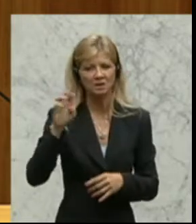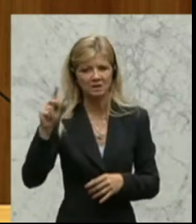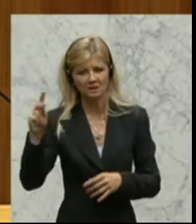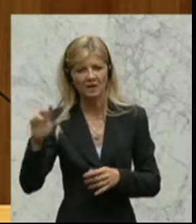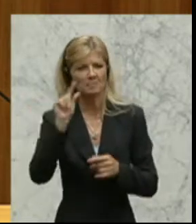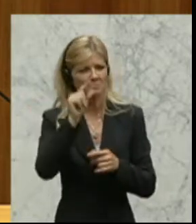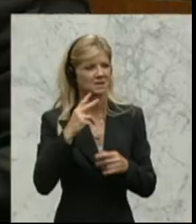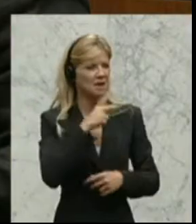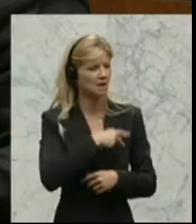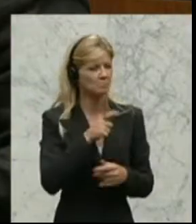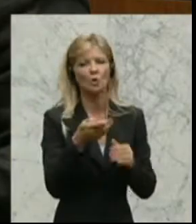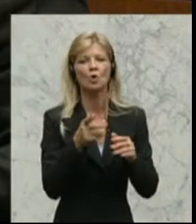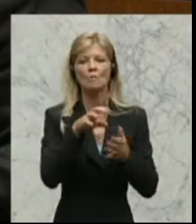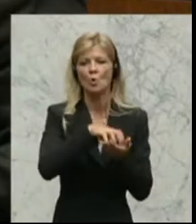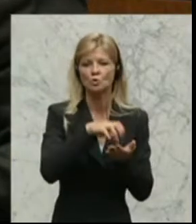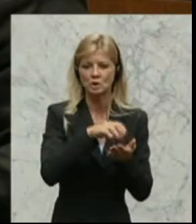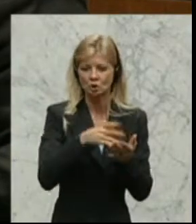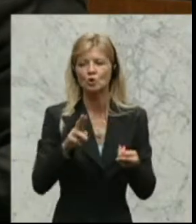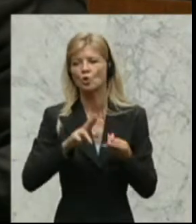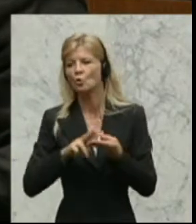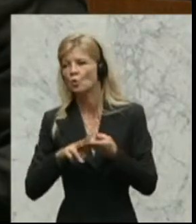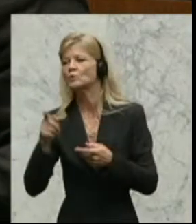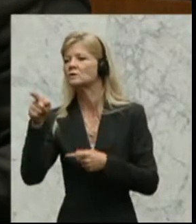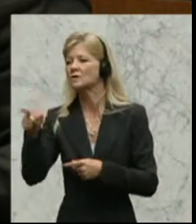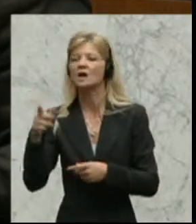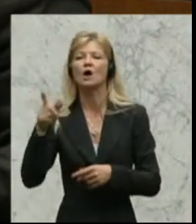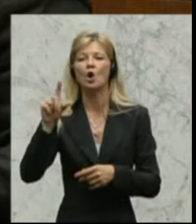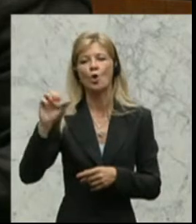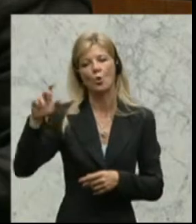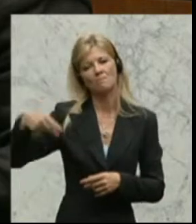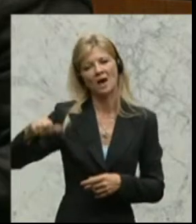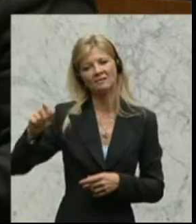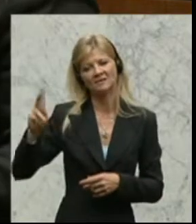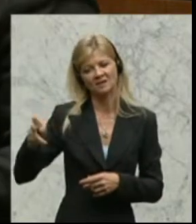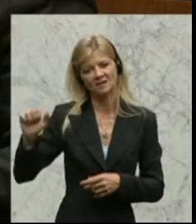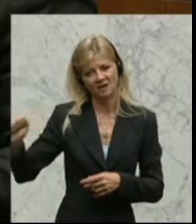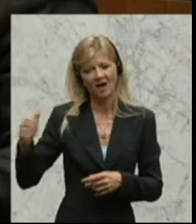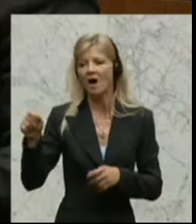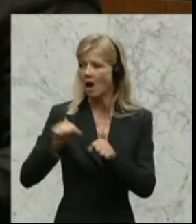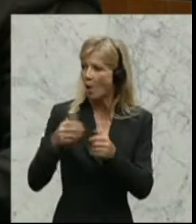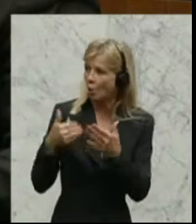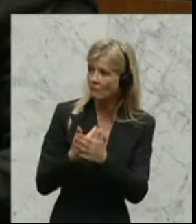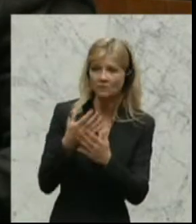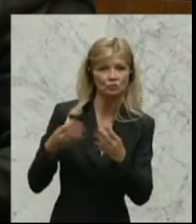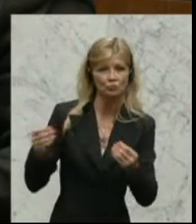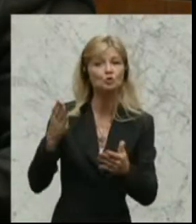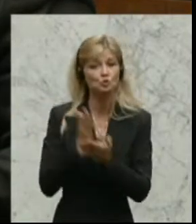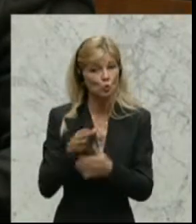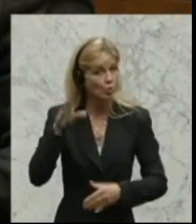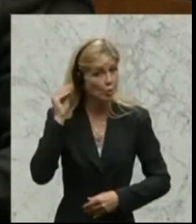ist. Also offensichtlich, die Steuerreformdiskussion ist nicht so ein großes Anliegen. Ich sage nur, wir haben hier wirklich ein Problem. Wir haben